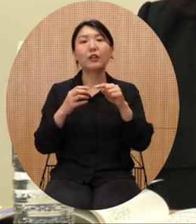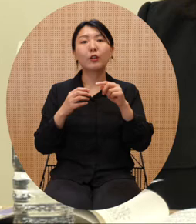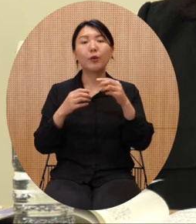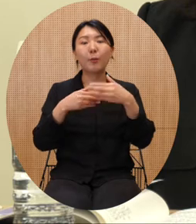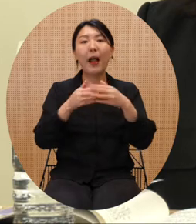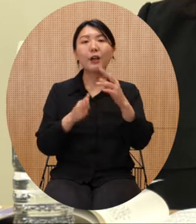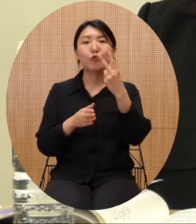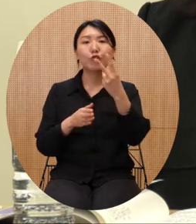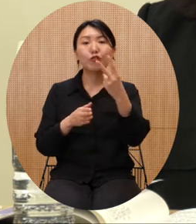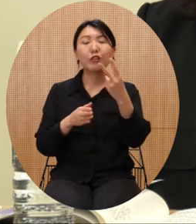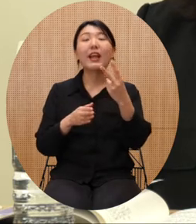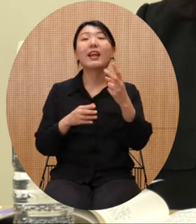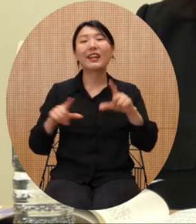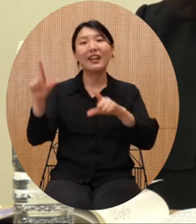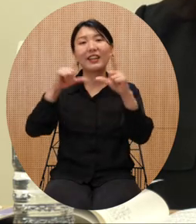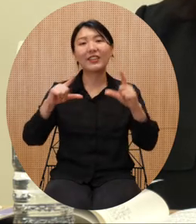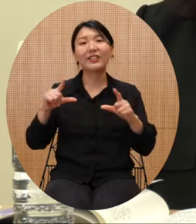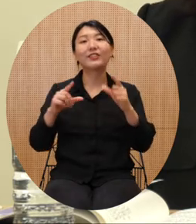정확히 생활을 하고 있고요.